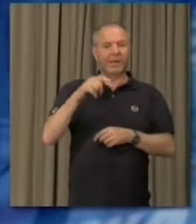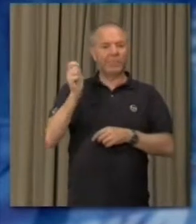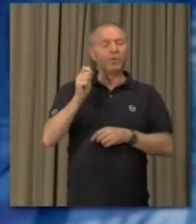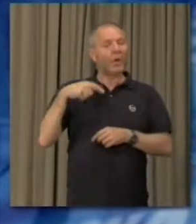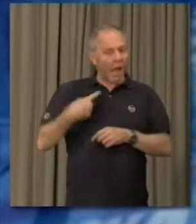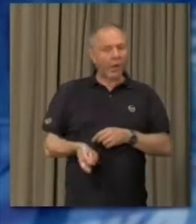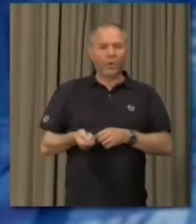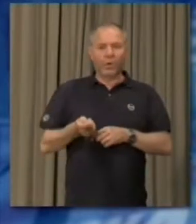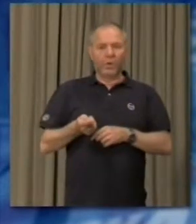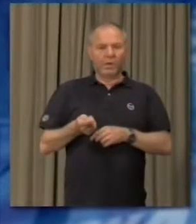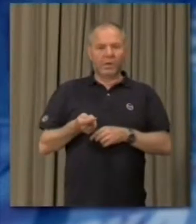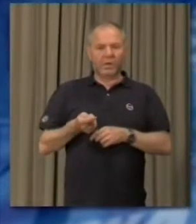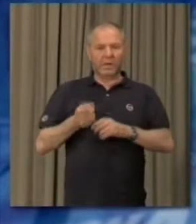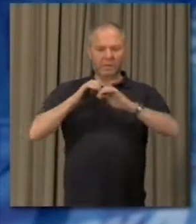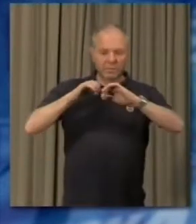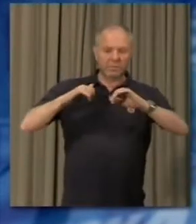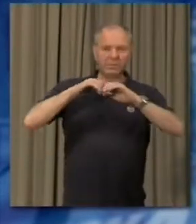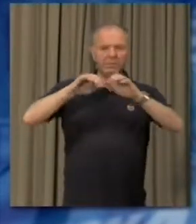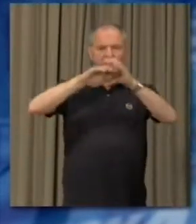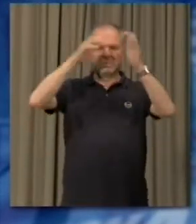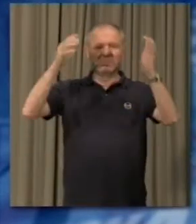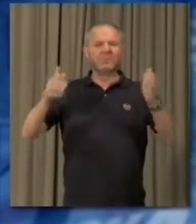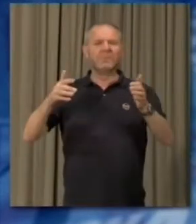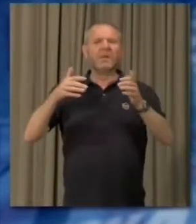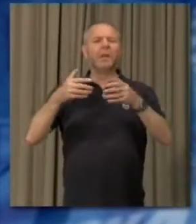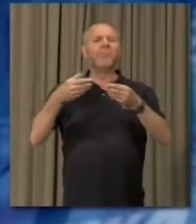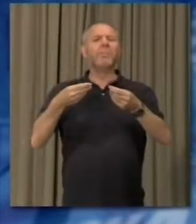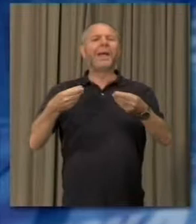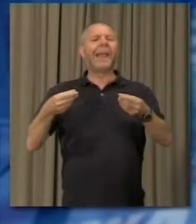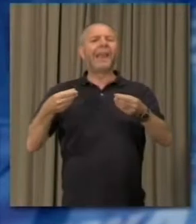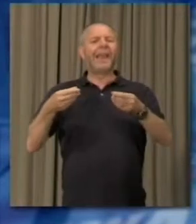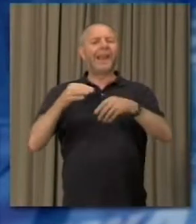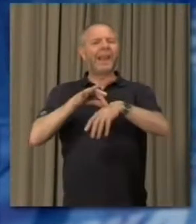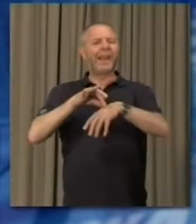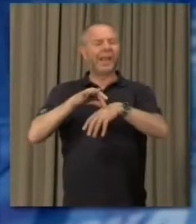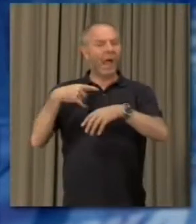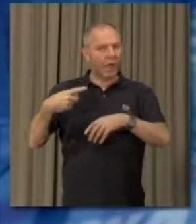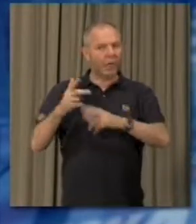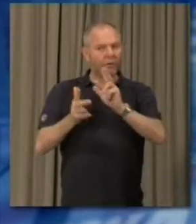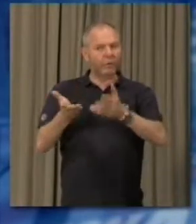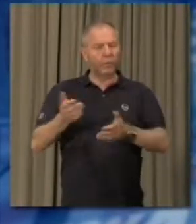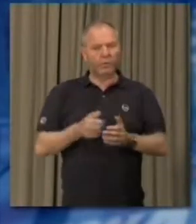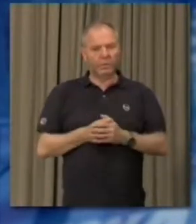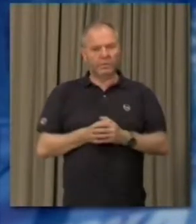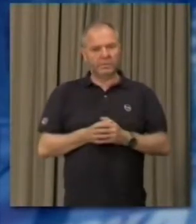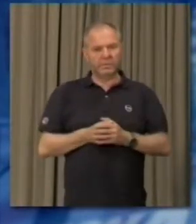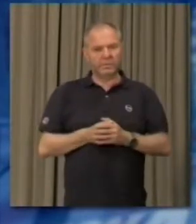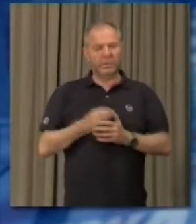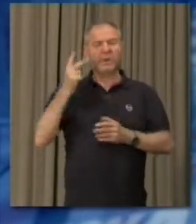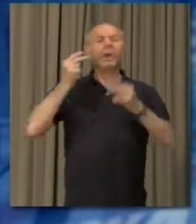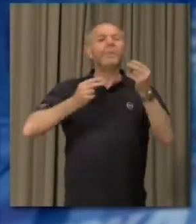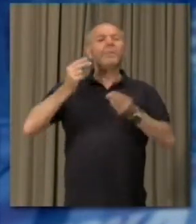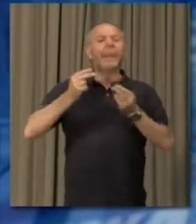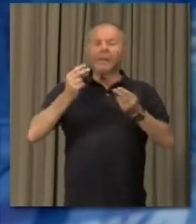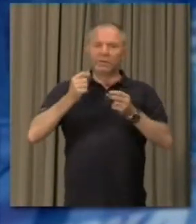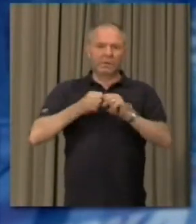per lo smassamento, infatti i cumuli di pelle, ci dicono, all'interno ardono ancora. La parte contabile è andata